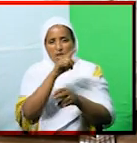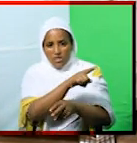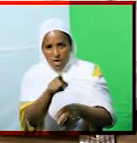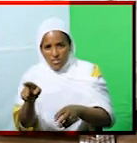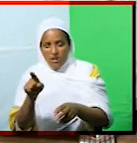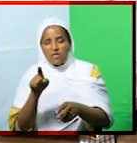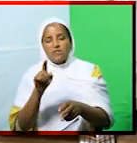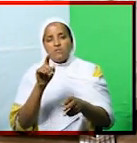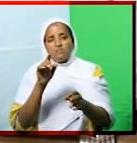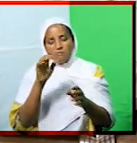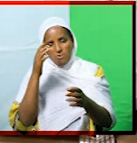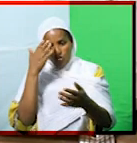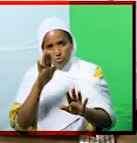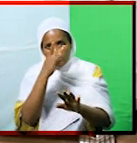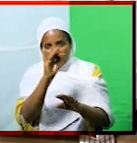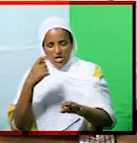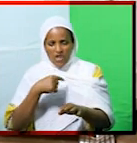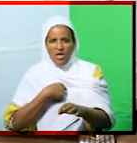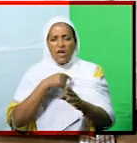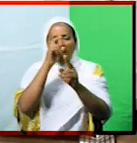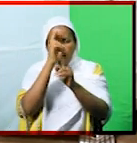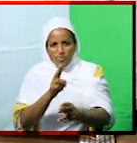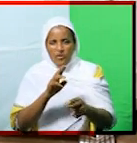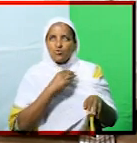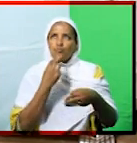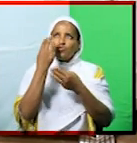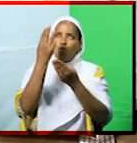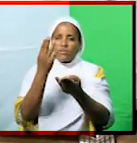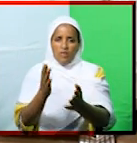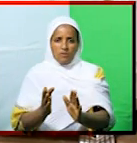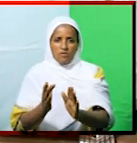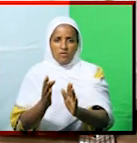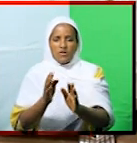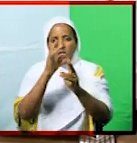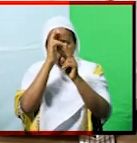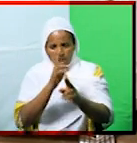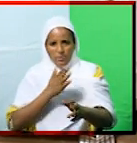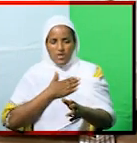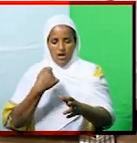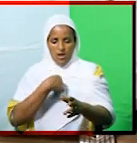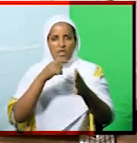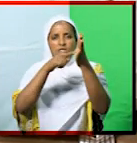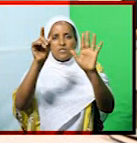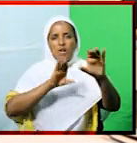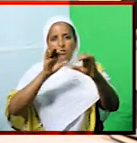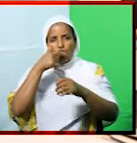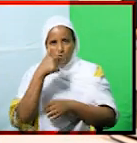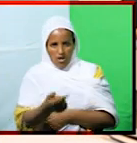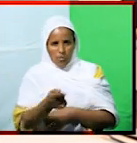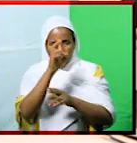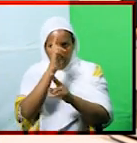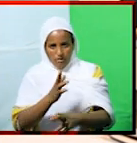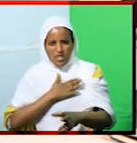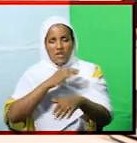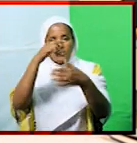ምን ማለት ነው ያችስ ማለት? መካከለኛ ናት ማለት በዚያችለት ምን ማለት ነው? አሁን እንዲህ ብሎ